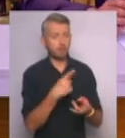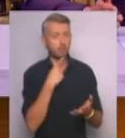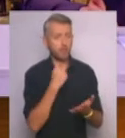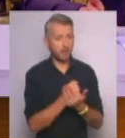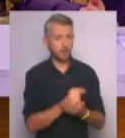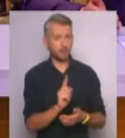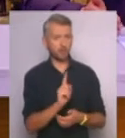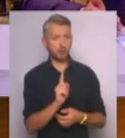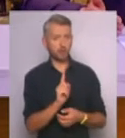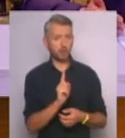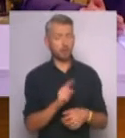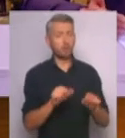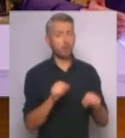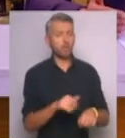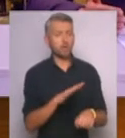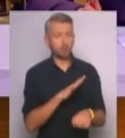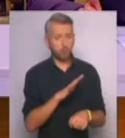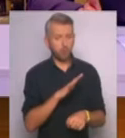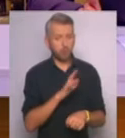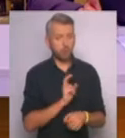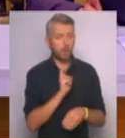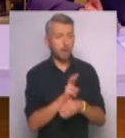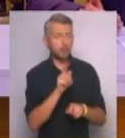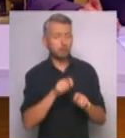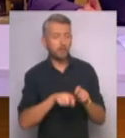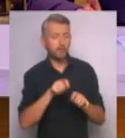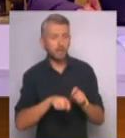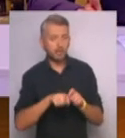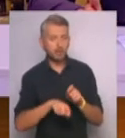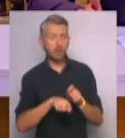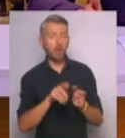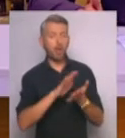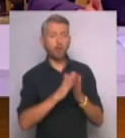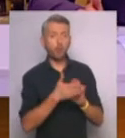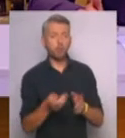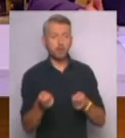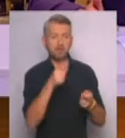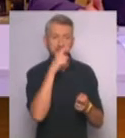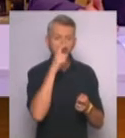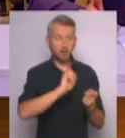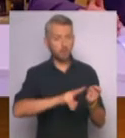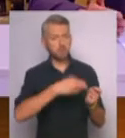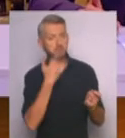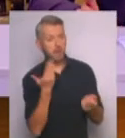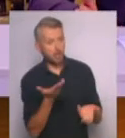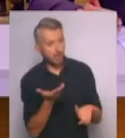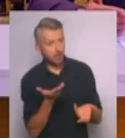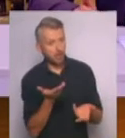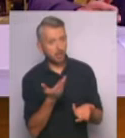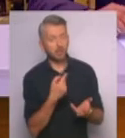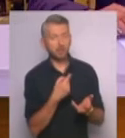щоб можна було зайти і перевірити, чи є договір на вивіз сміття у приватну власність. Угу. Тому